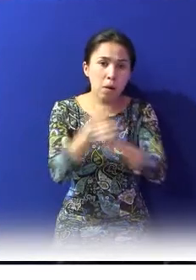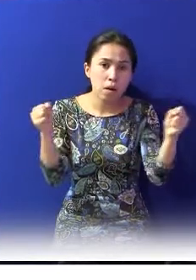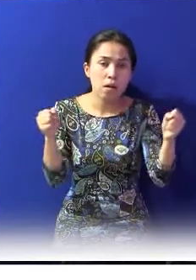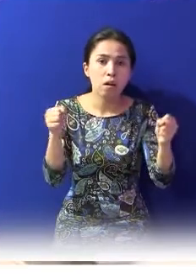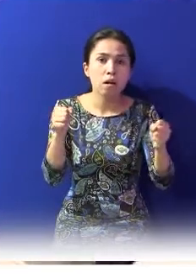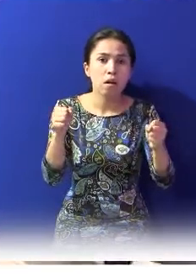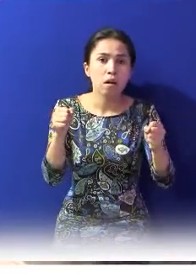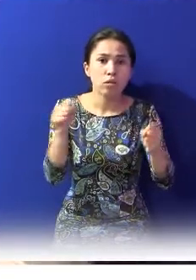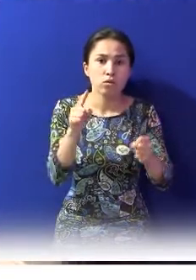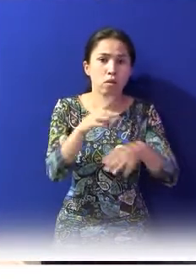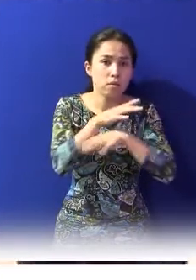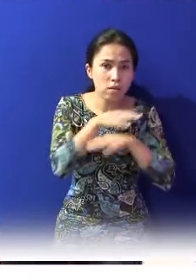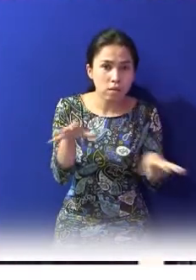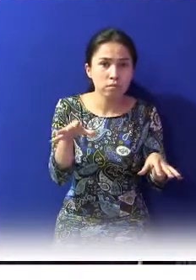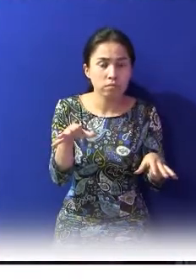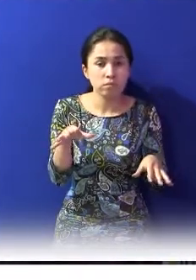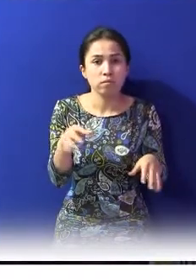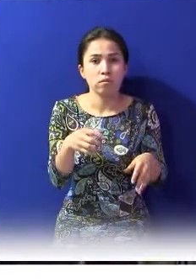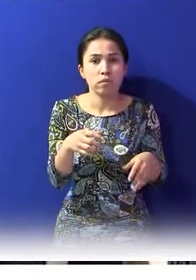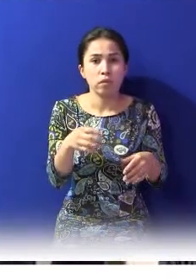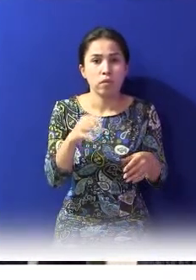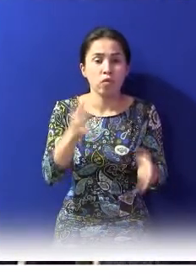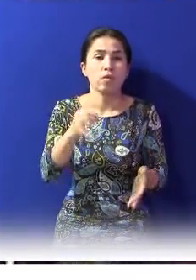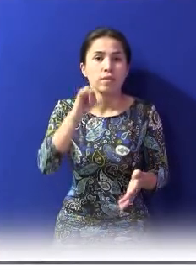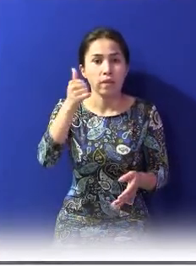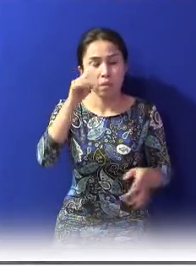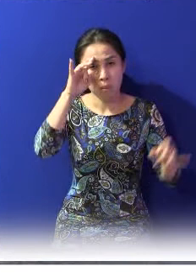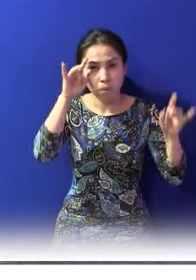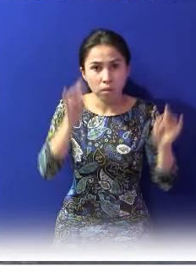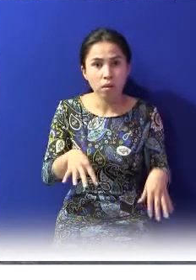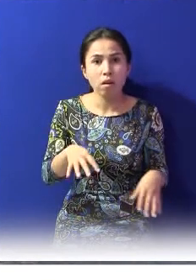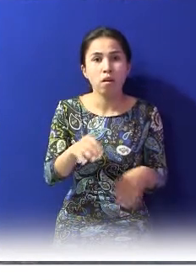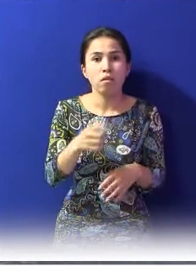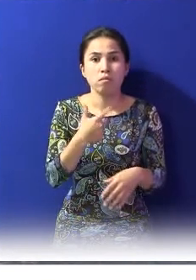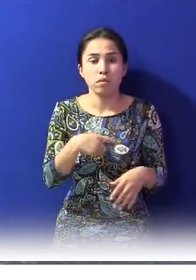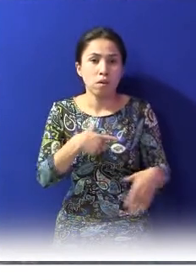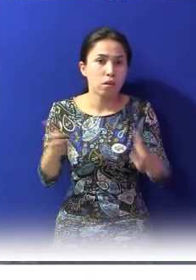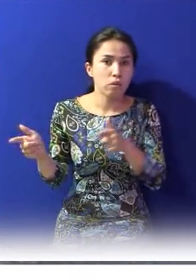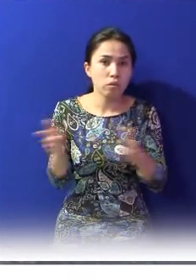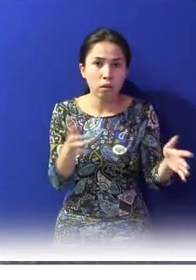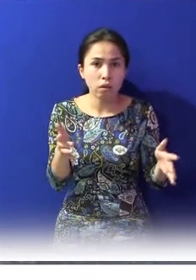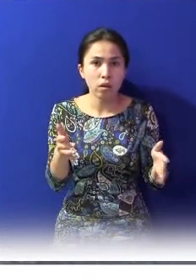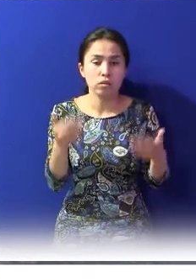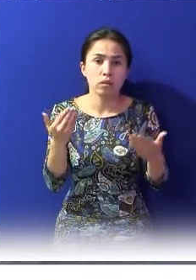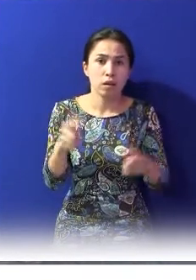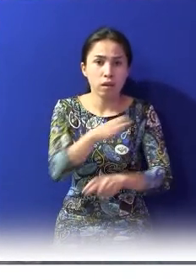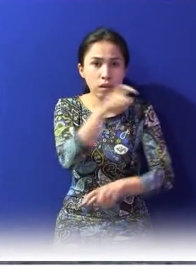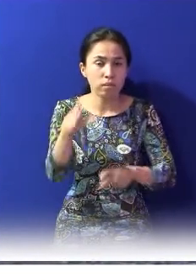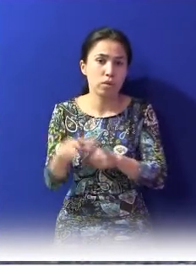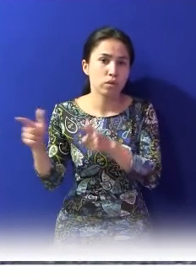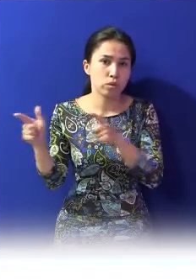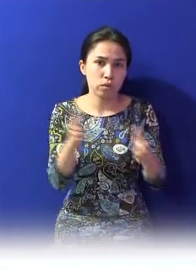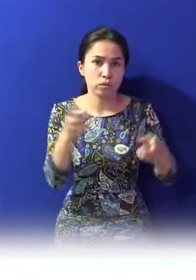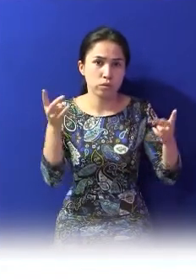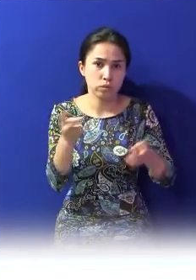бөлек өңірде мемлекеттік жекеменшік әріптестік аясында қоғамдық көліктерде электронды билеттерді енгізу және аялдамаларды жаңарту жұмыстары да